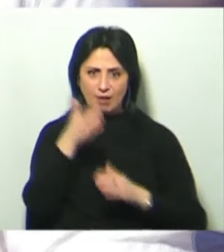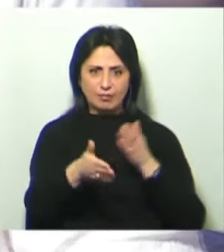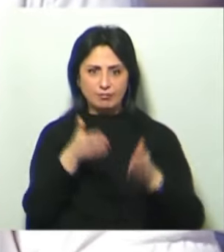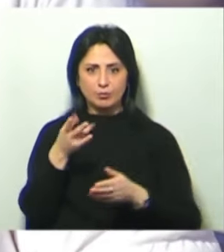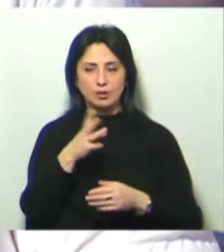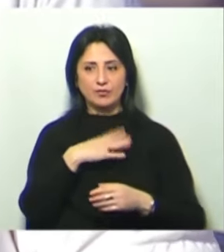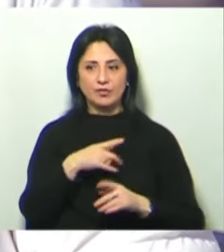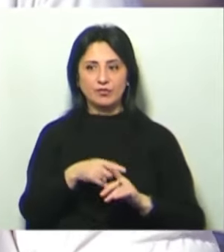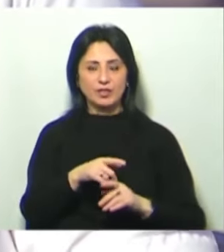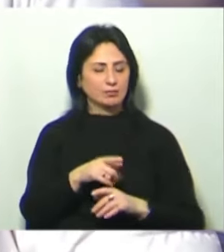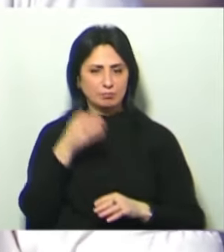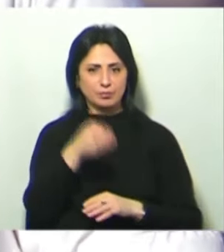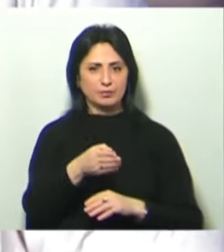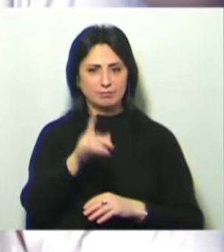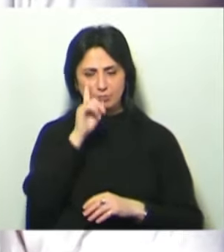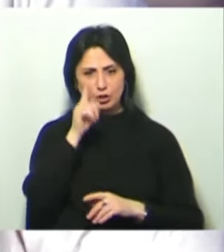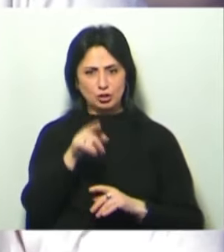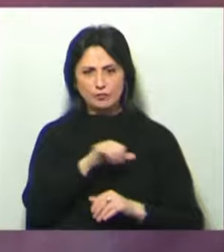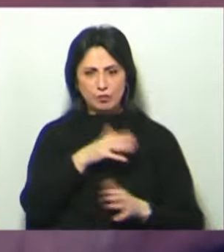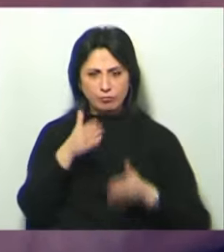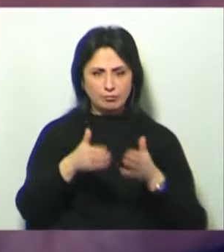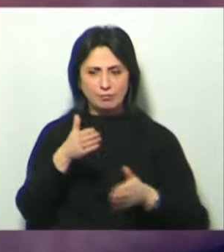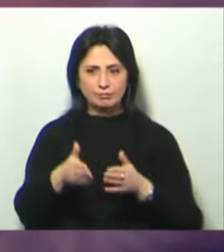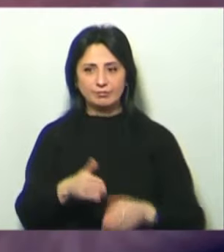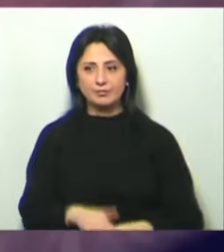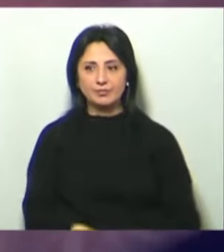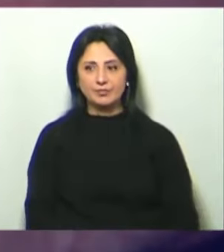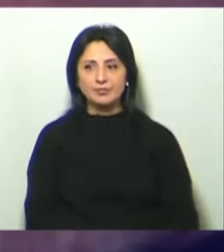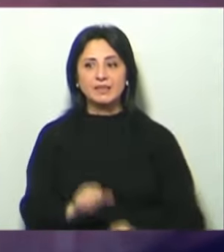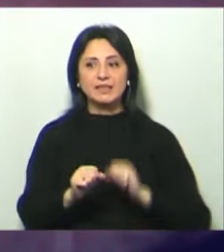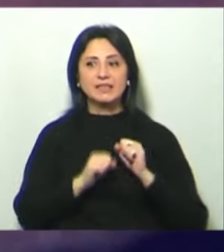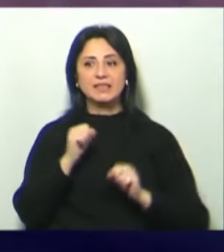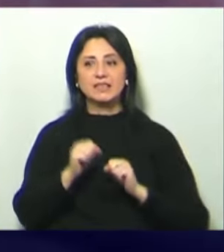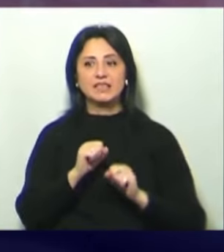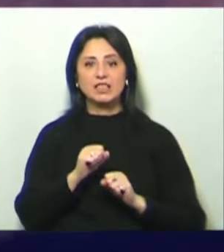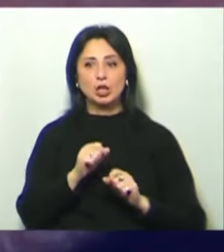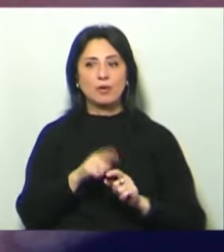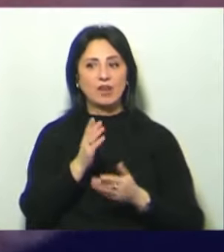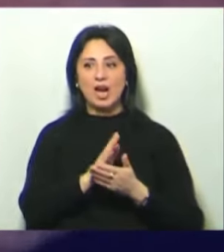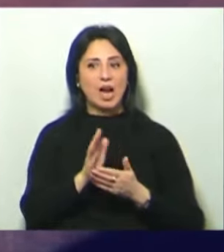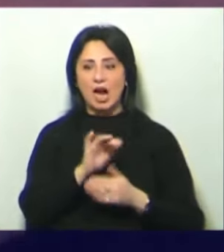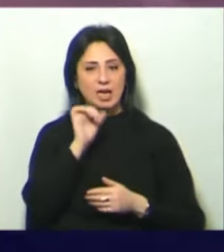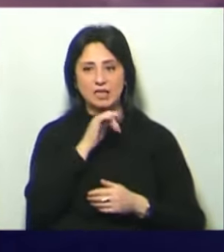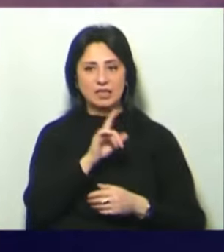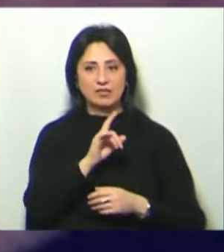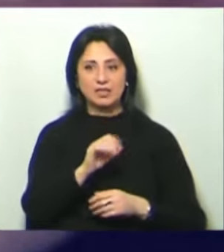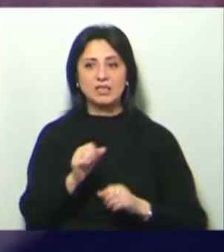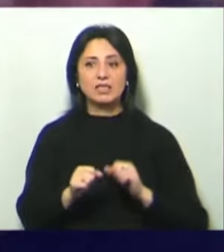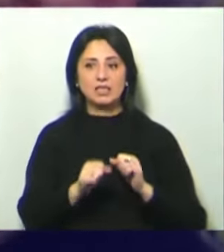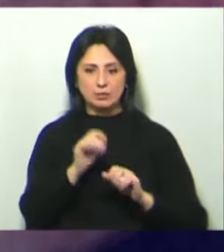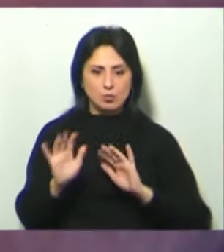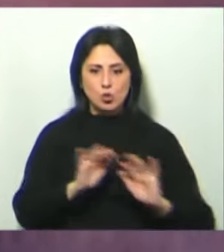იყოს. საოცარი მეომარი ბიჭია თვითონ. აი, ცდილობს, სულ არ არის ზარმაცი, აი,